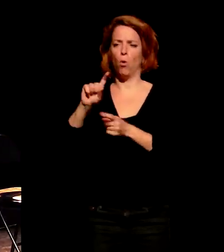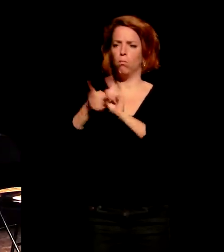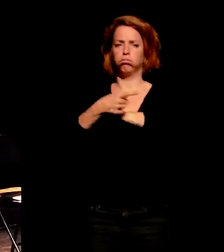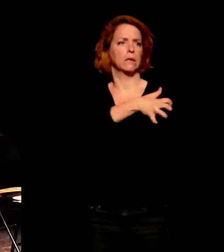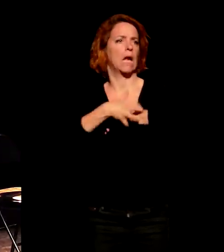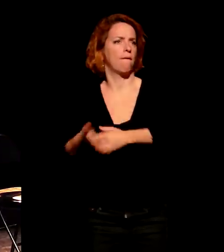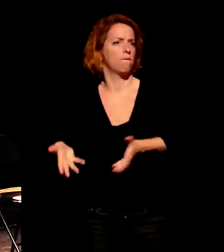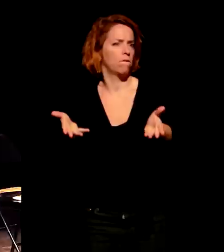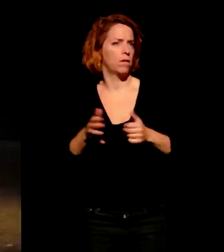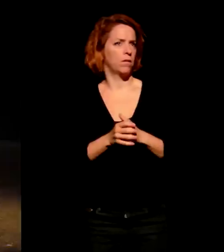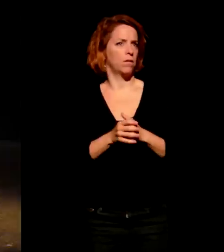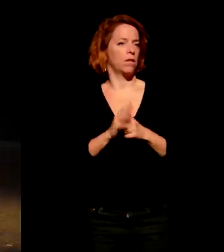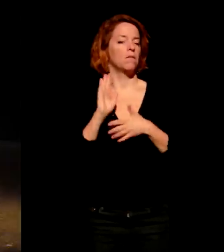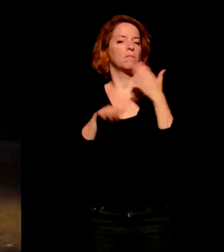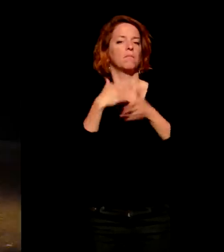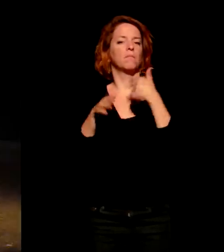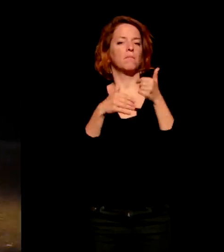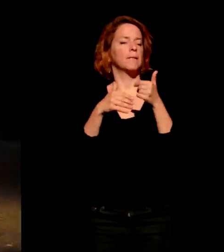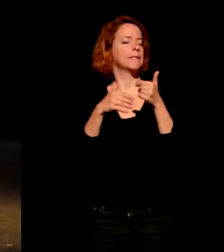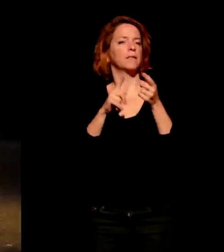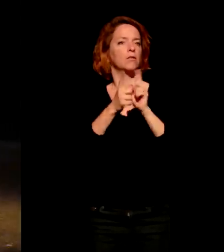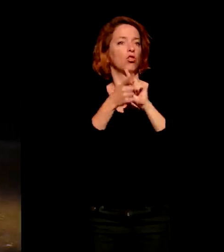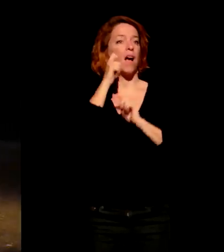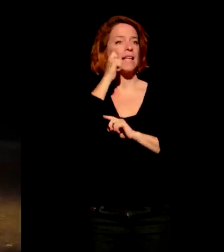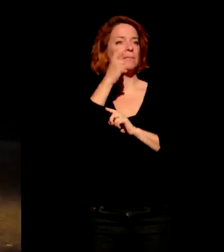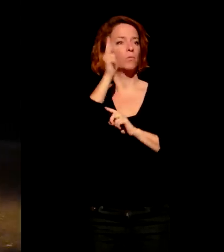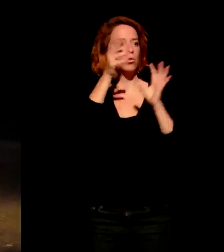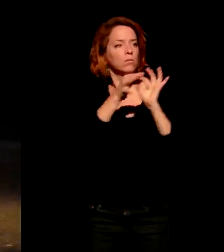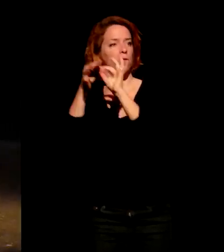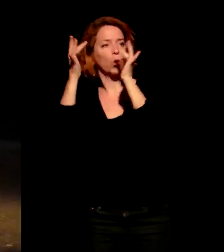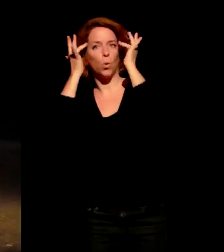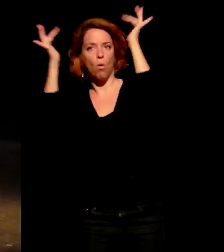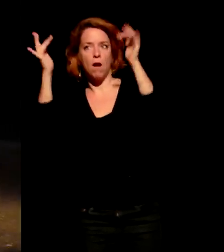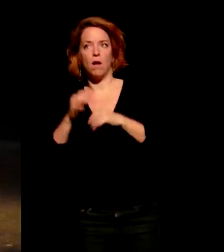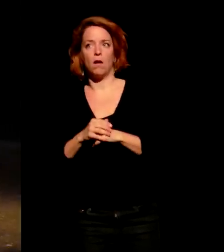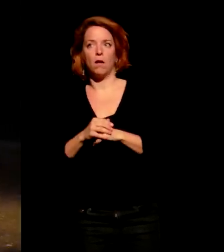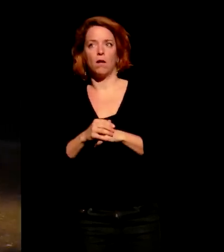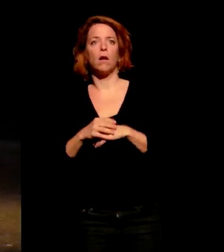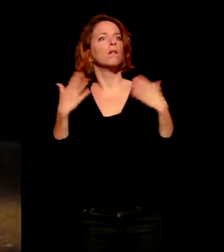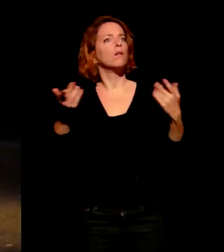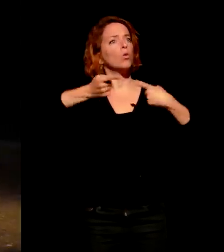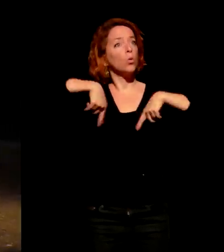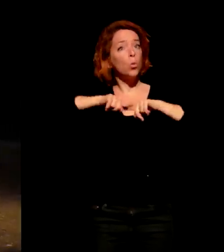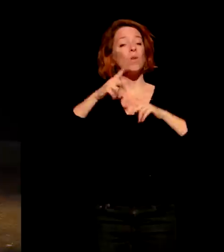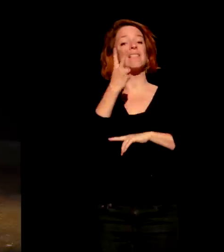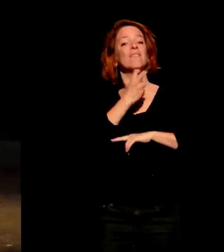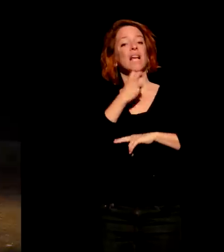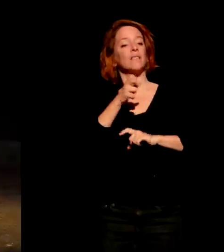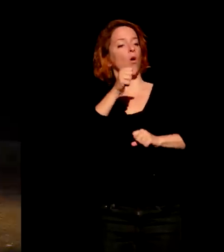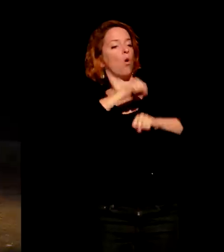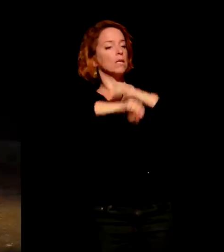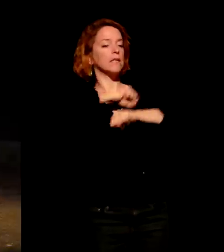ce truc-là a été balayé, on est allé vers un racisme de nature culturelle. Et on a expliqué que notre civilisation est supérieure à la leur.